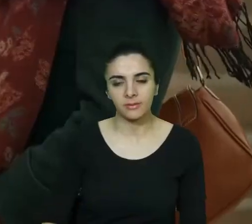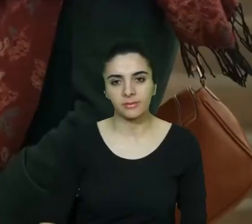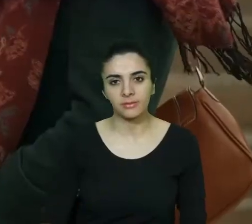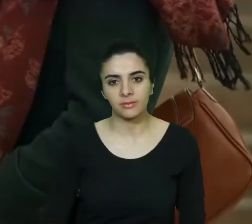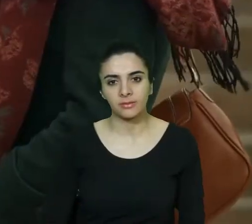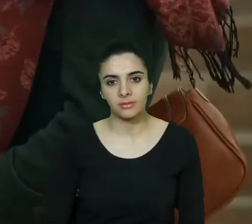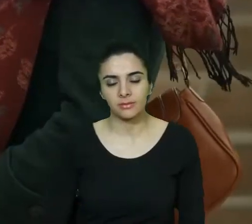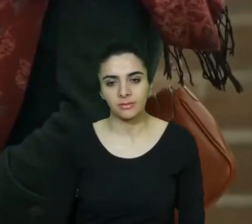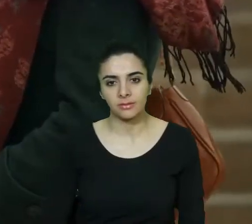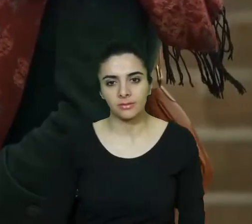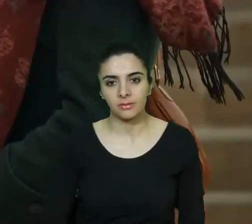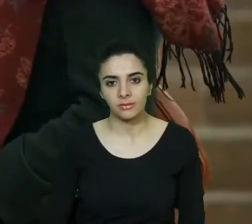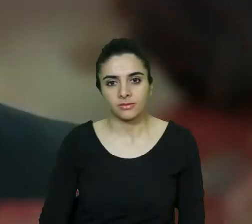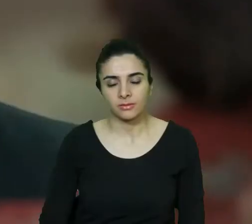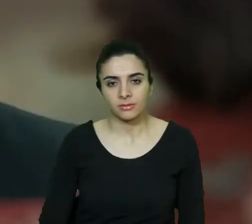elini tuttu.